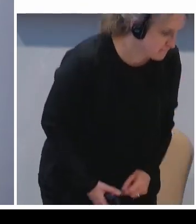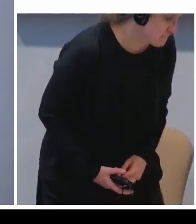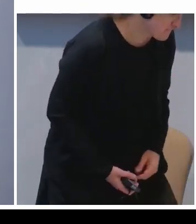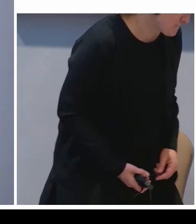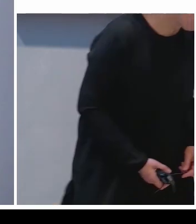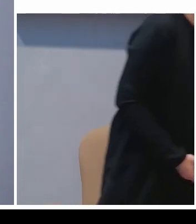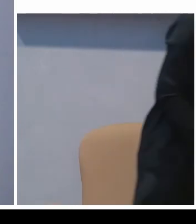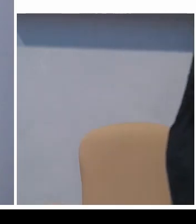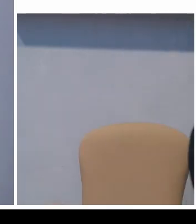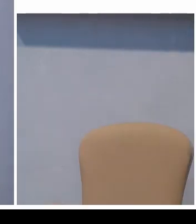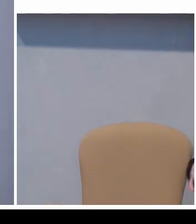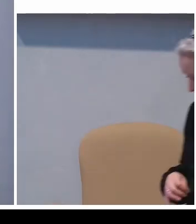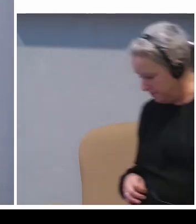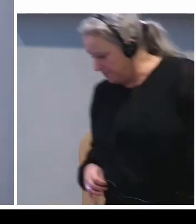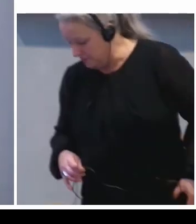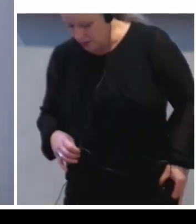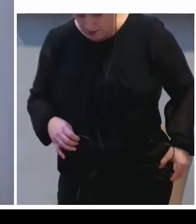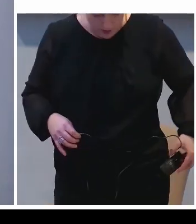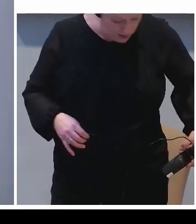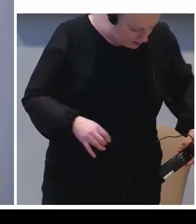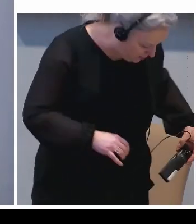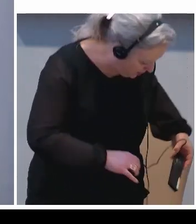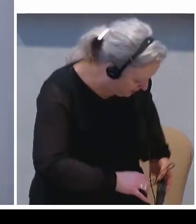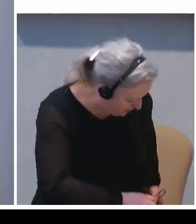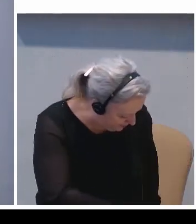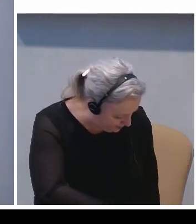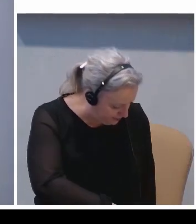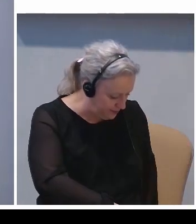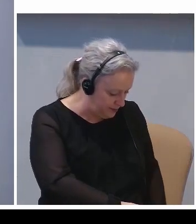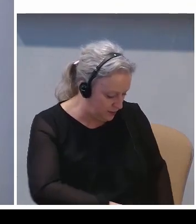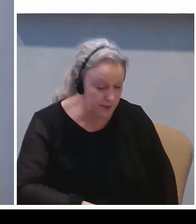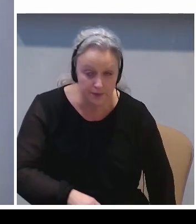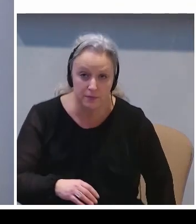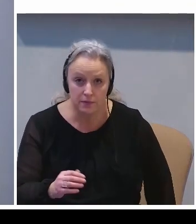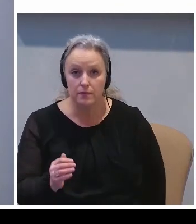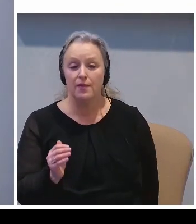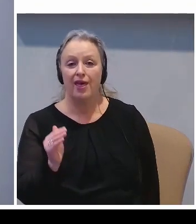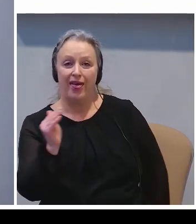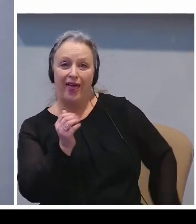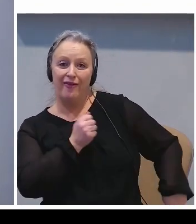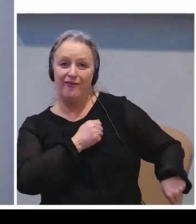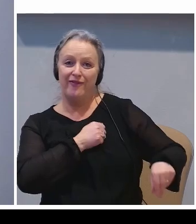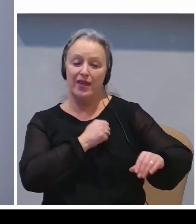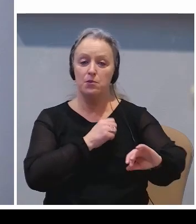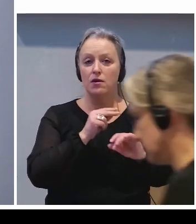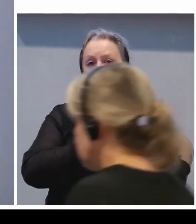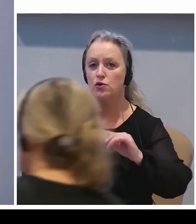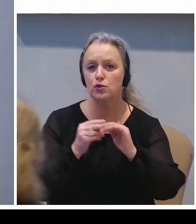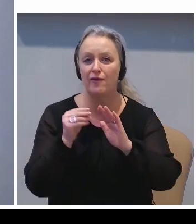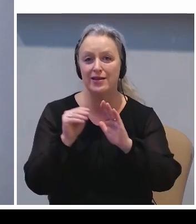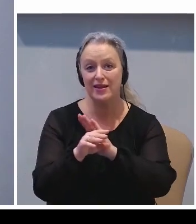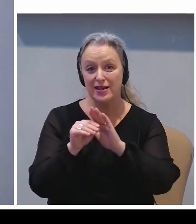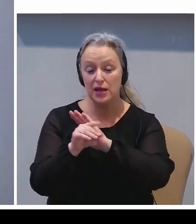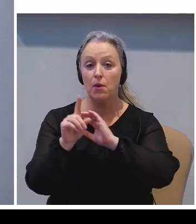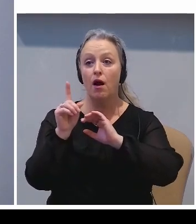firmad kasutavad toodete väljatöötamiseks investeeringuid, kuid investeeringuid ei tule, kui investorid ei usu